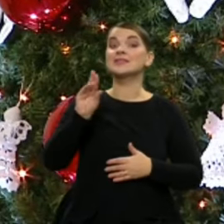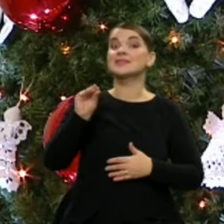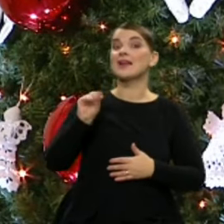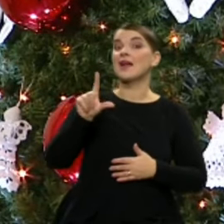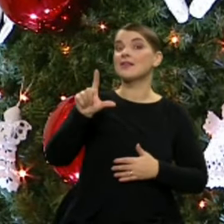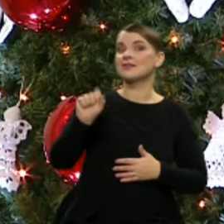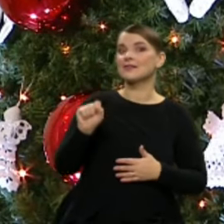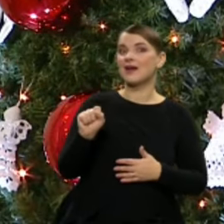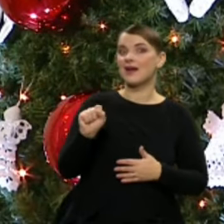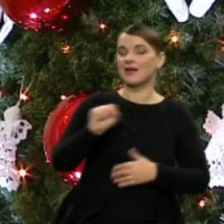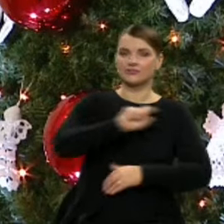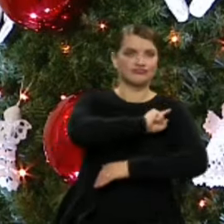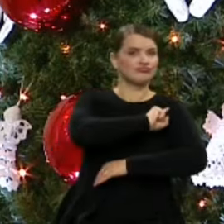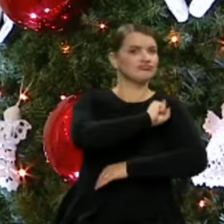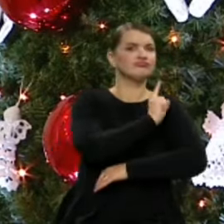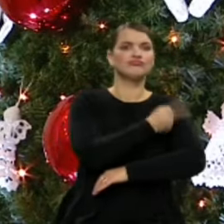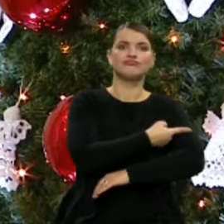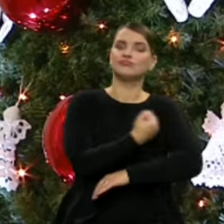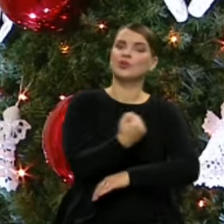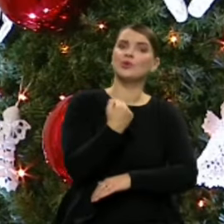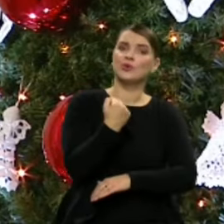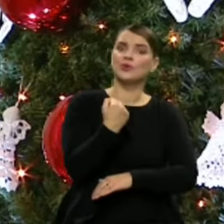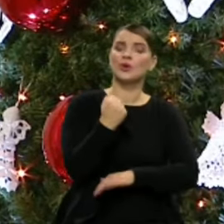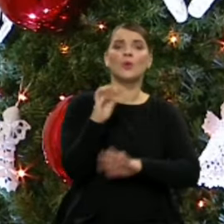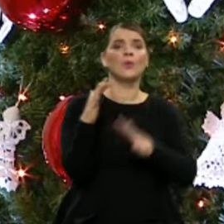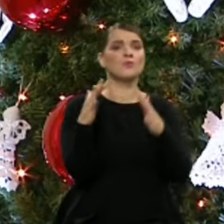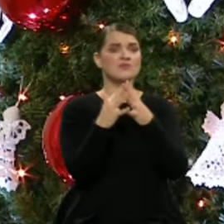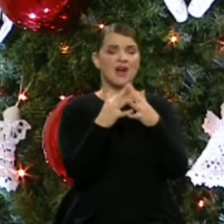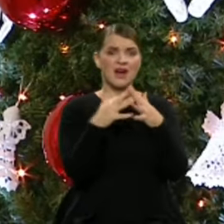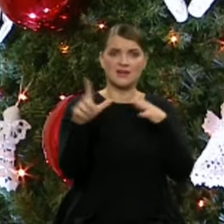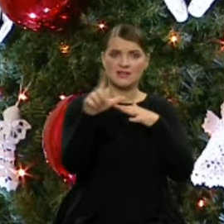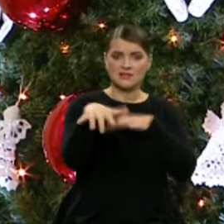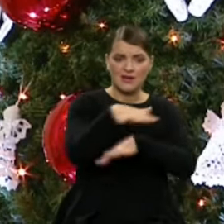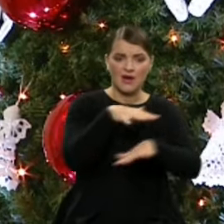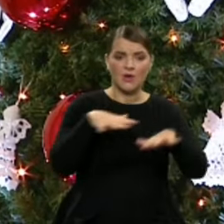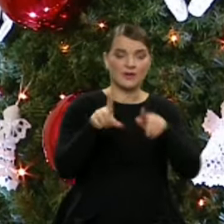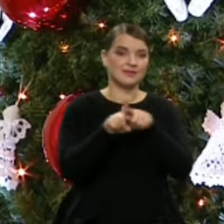padeda ir mūšio lauke daryti stebuklus.